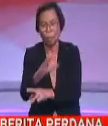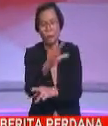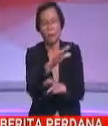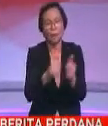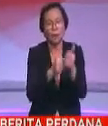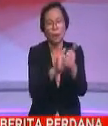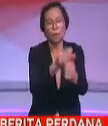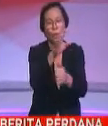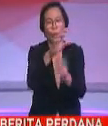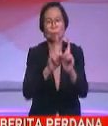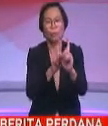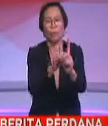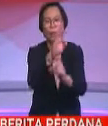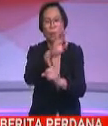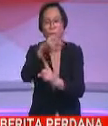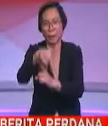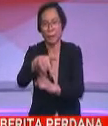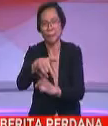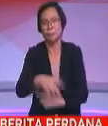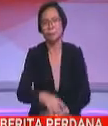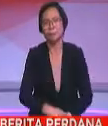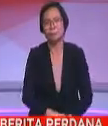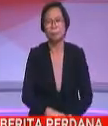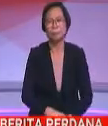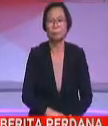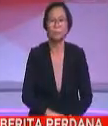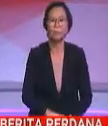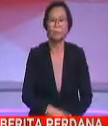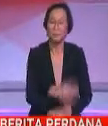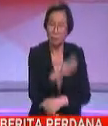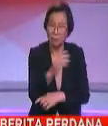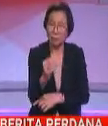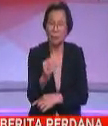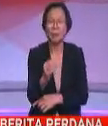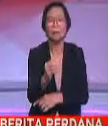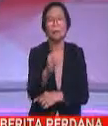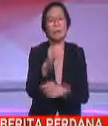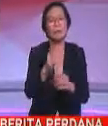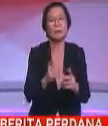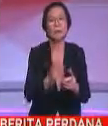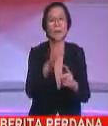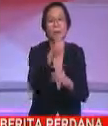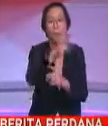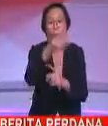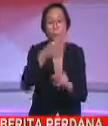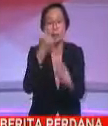SOP seperti yang ditetapkan MFL dan MKN.